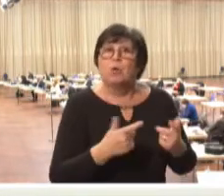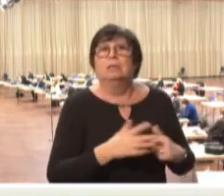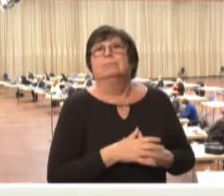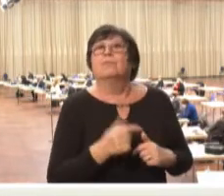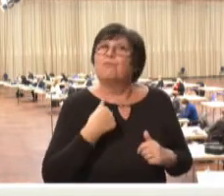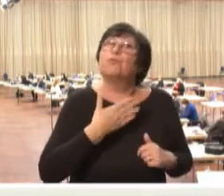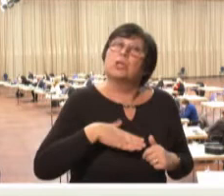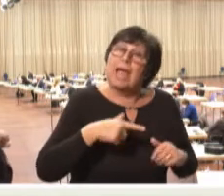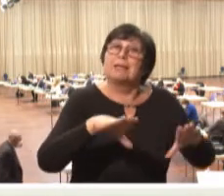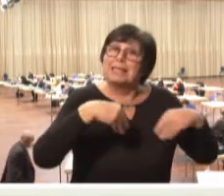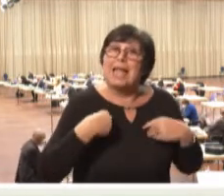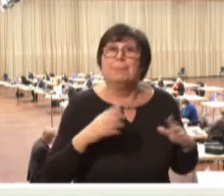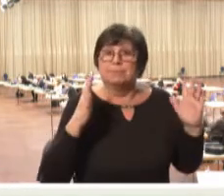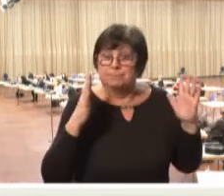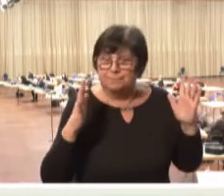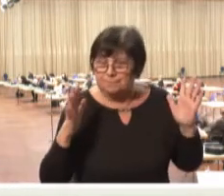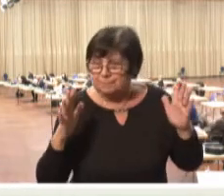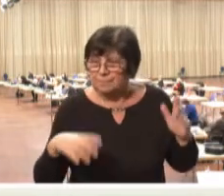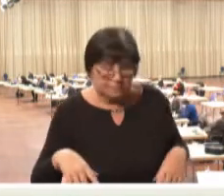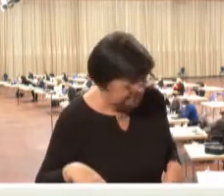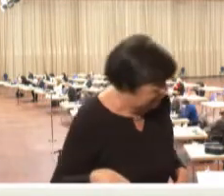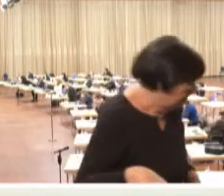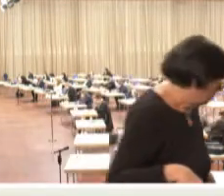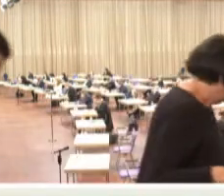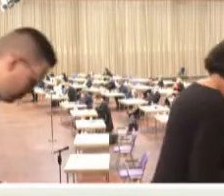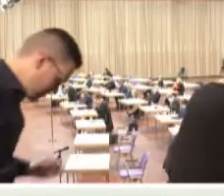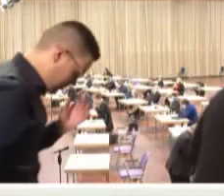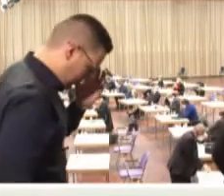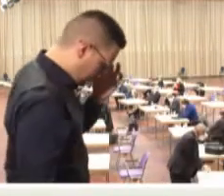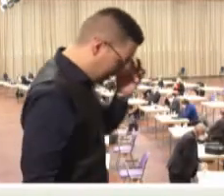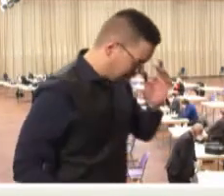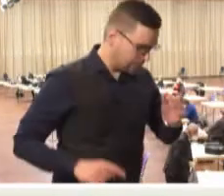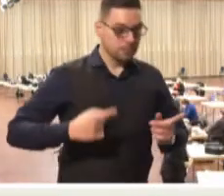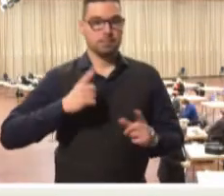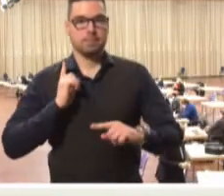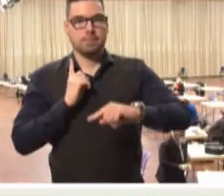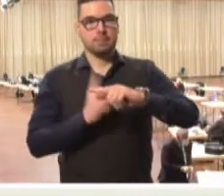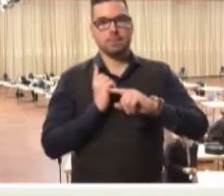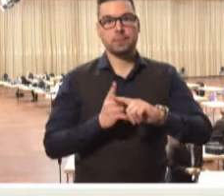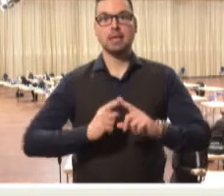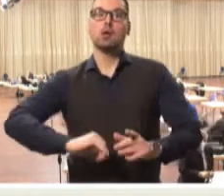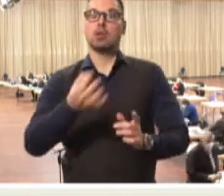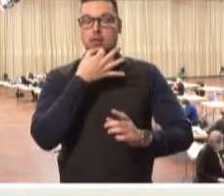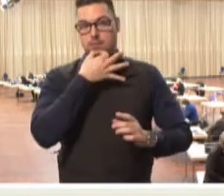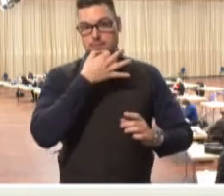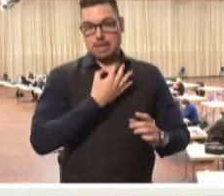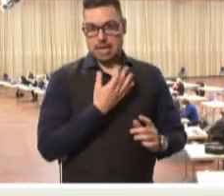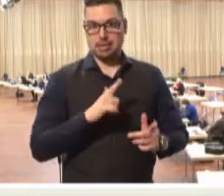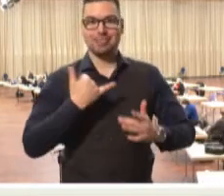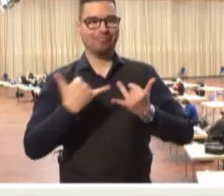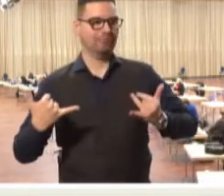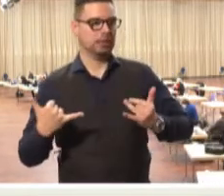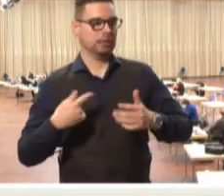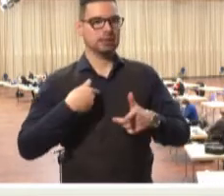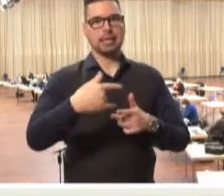hindern, meine sehr geehrten Damen und Herren. Und ein weiteres an dieser Stelle. Das ist die Frage, wie wir in den kommenden